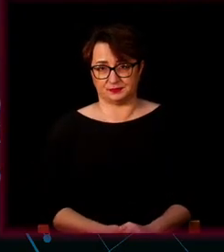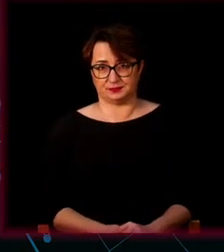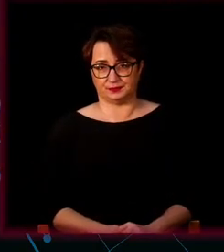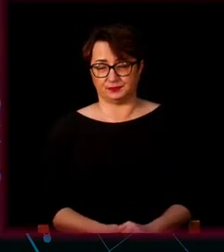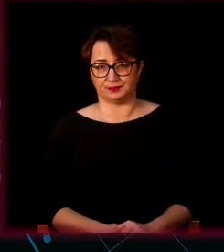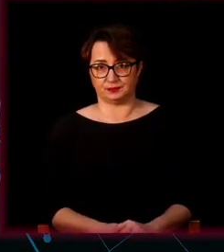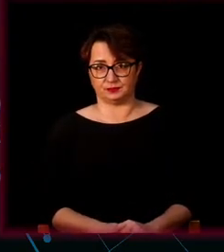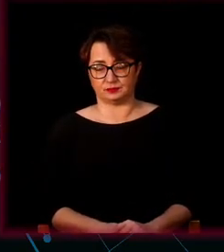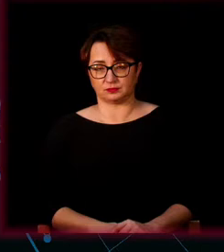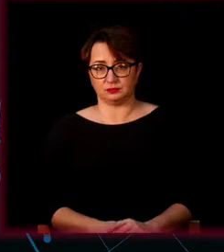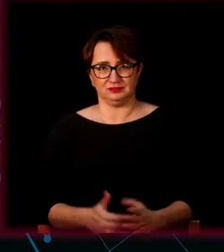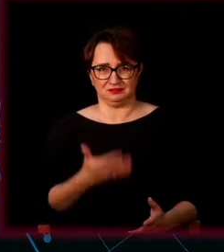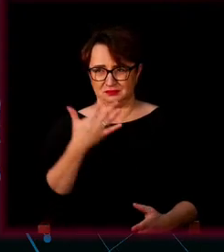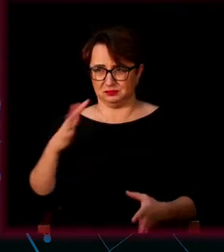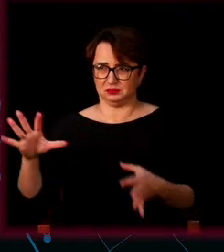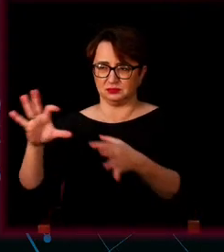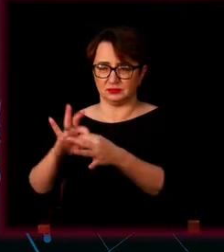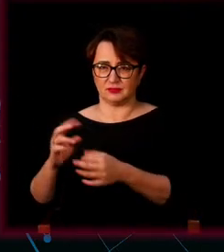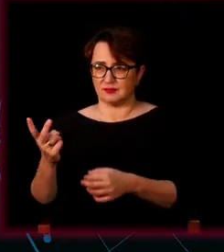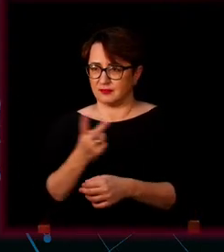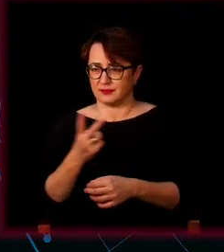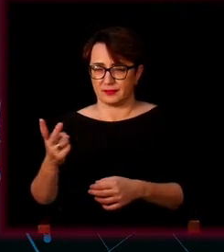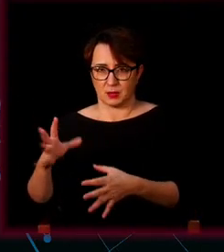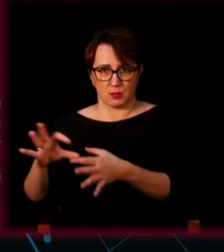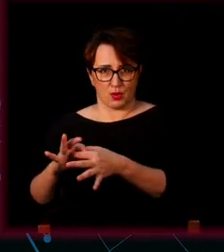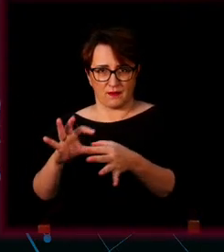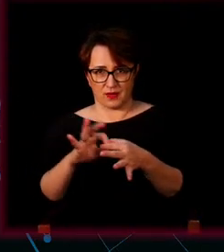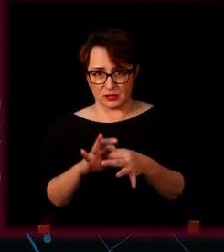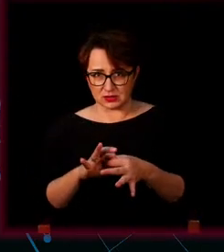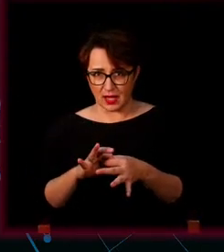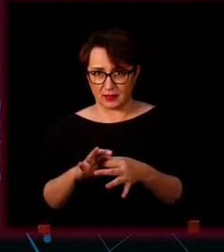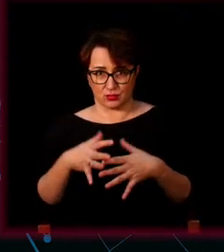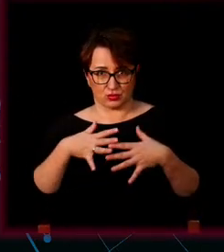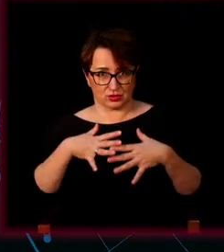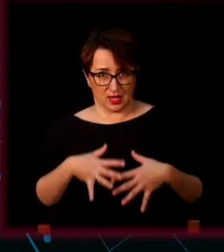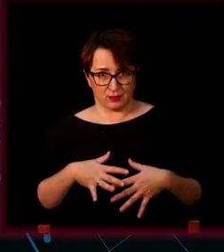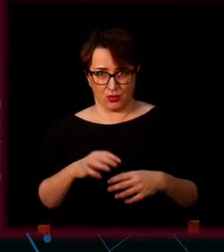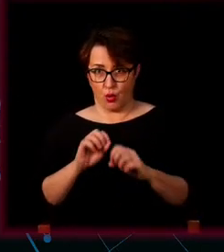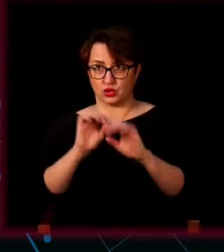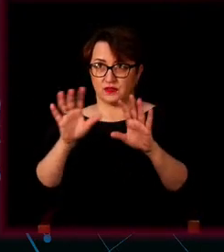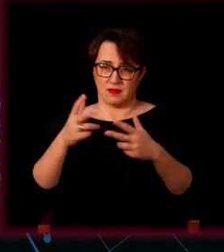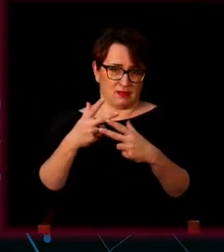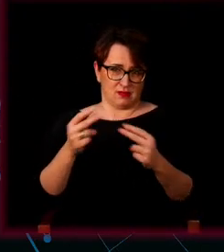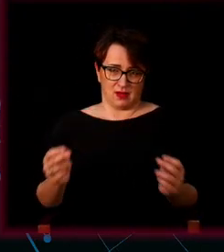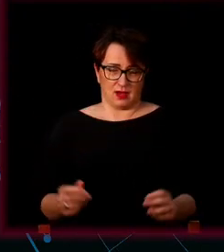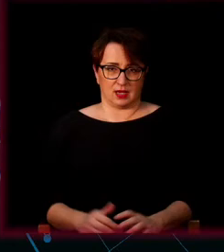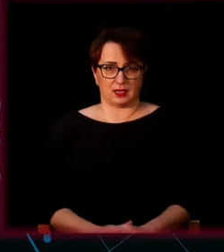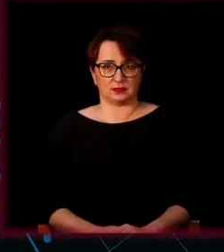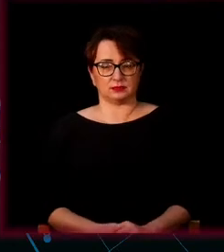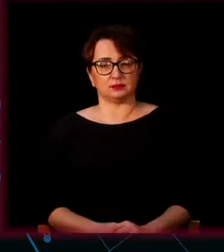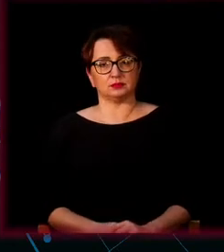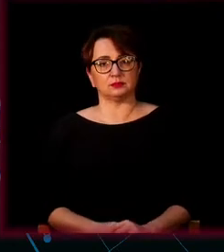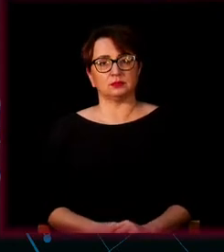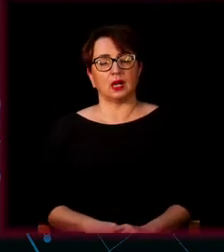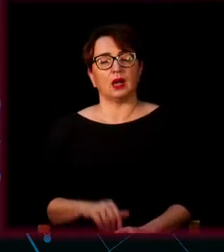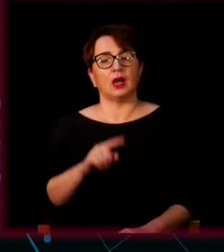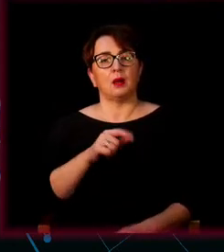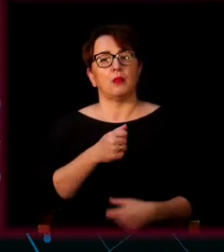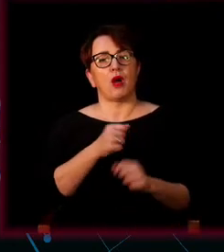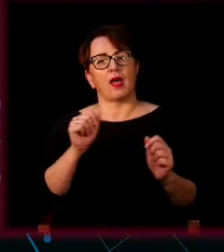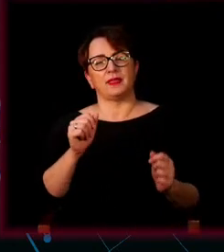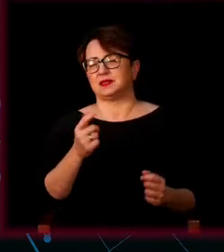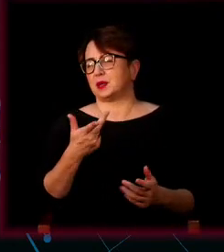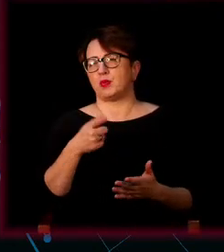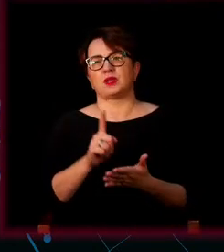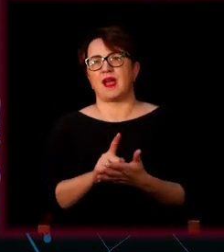Nie ma to jakby powiązanie pomiędzy tymi dwoma aspektami tożsamości, nie jest takie oczywiste, ale on Genli Aya nie potrafi